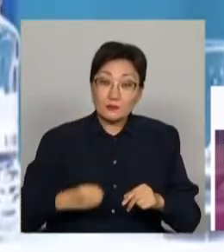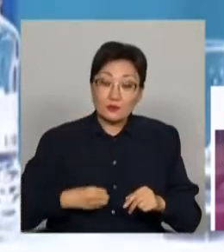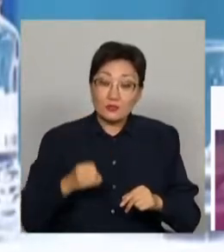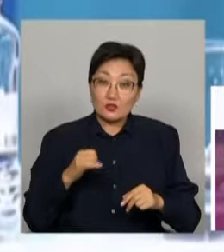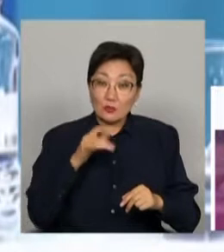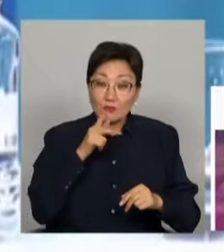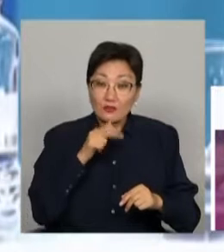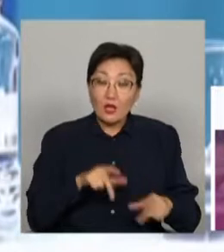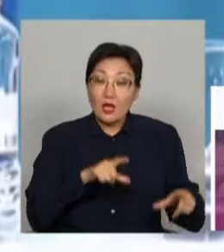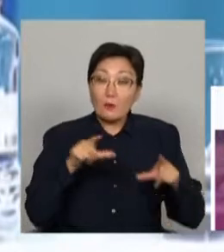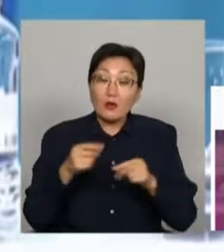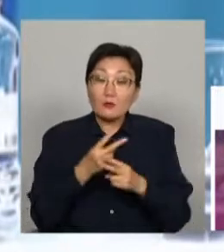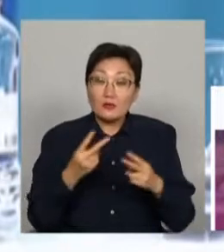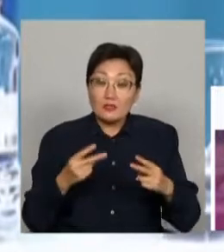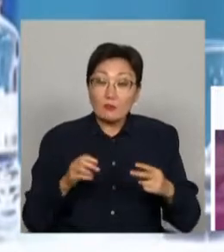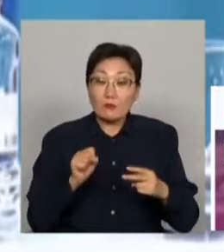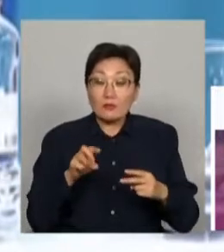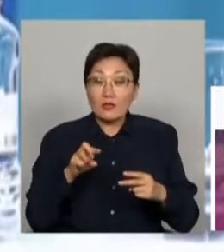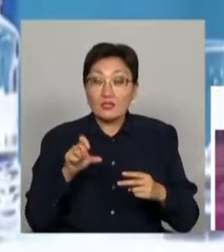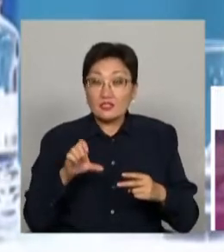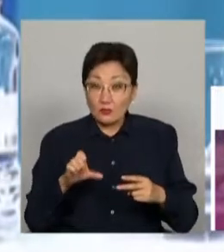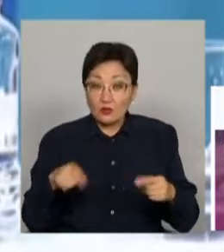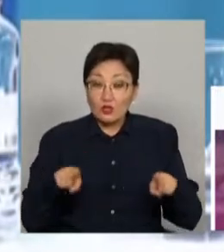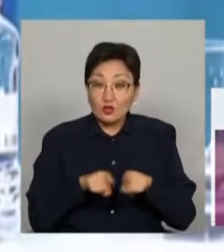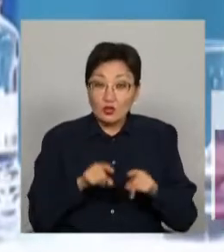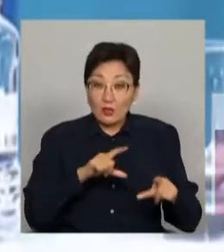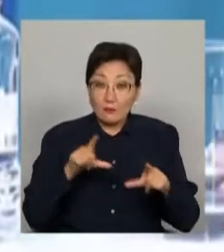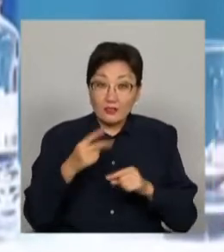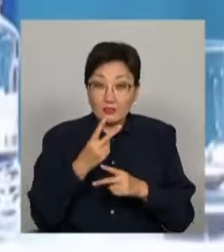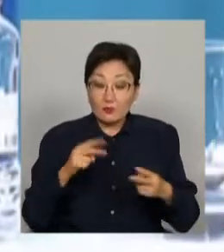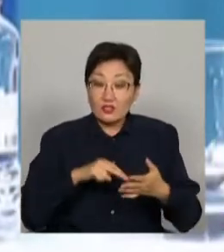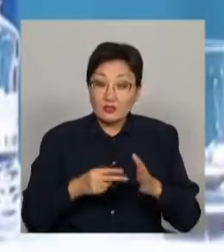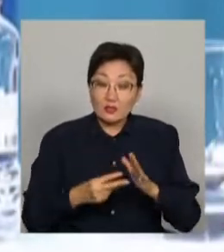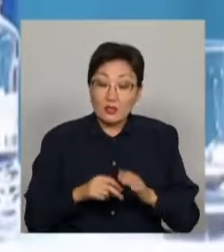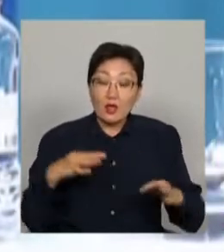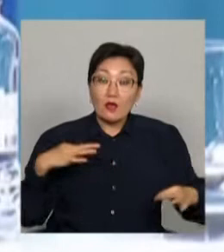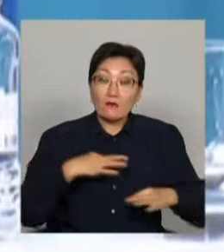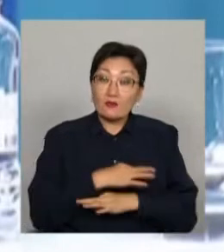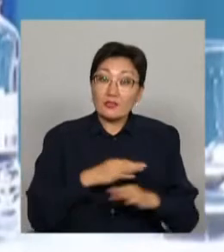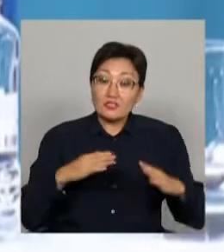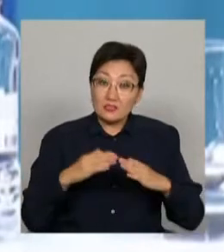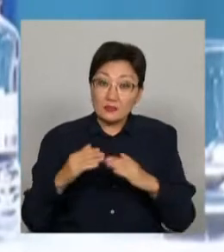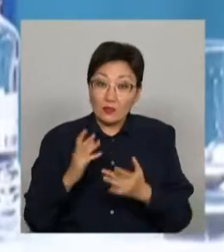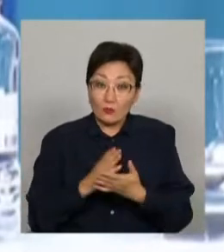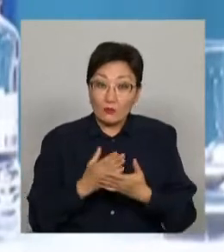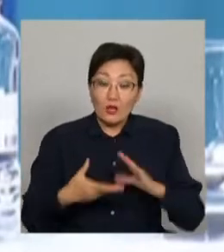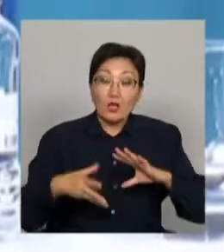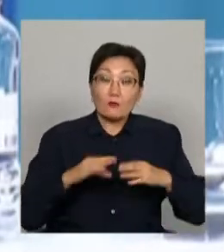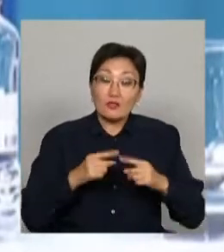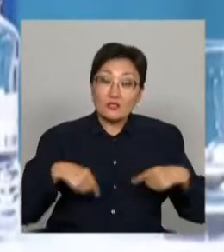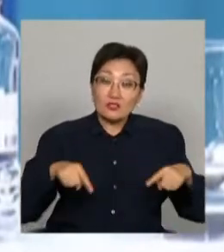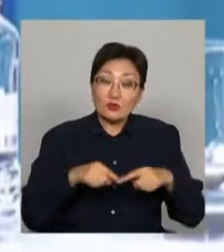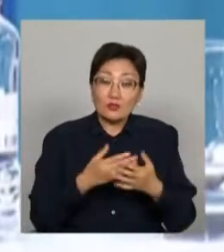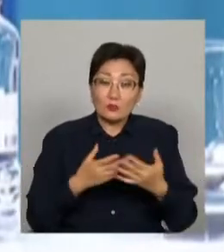Оңтүстік Кореяға барып көрдік. Біріккен Араб Әмірліктеріне де сапарладық. Жоспарда венгер нысандары бар. Барлық станса әр